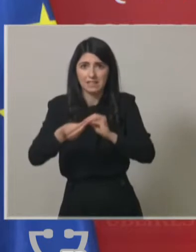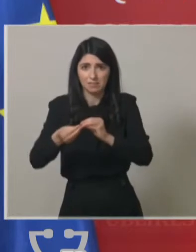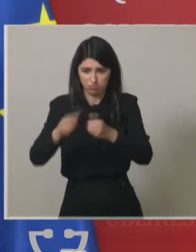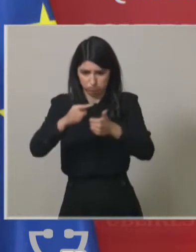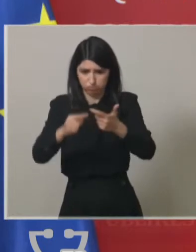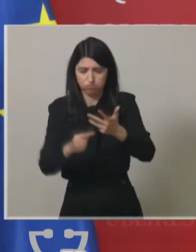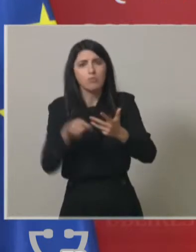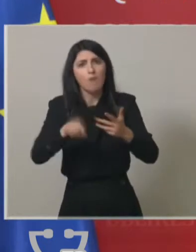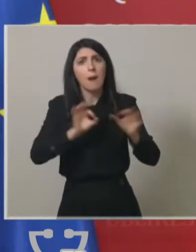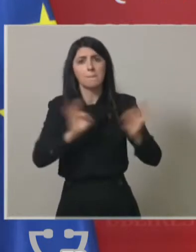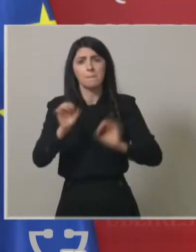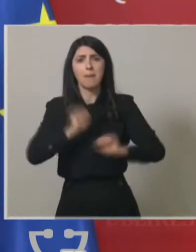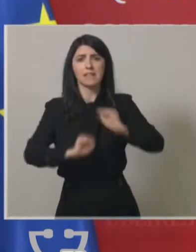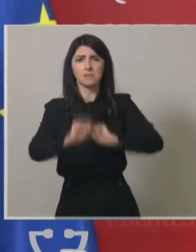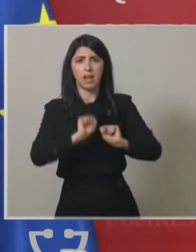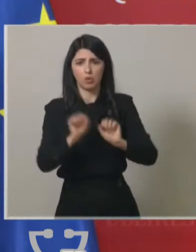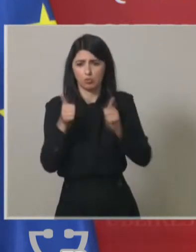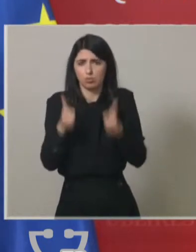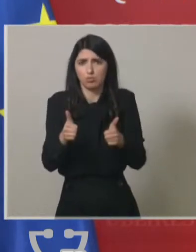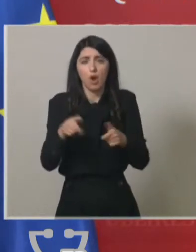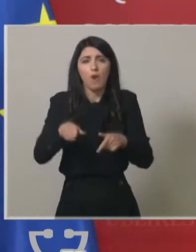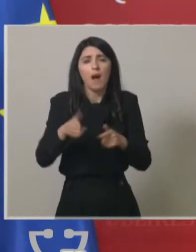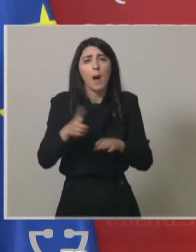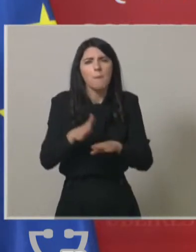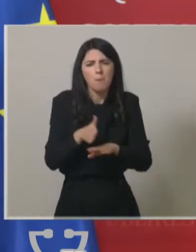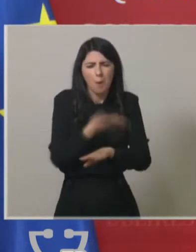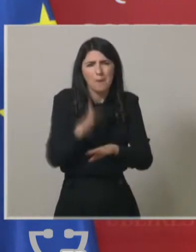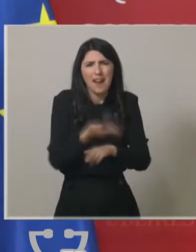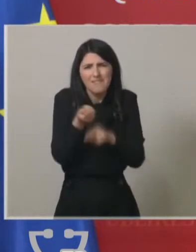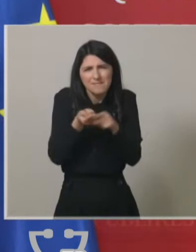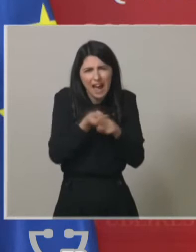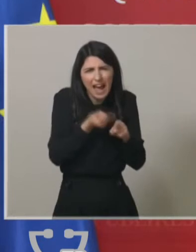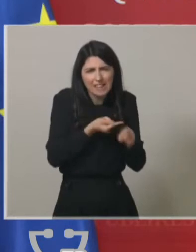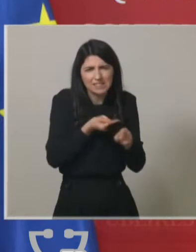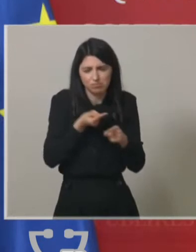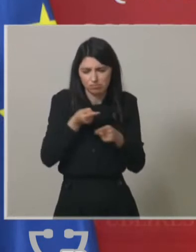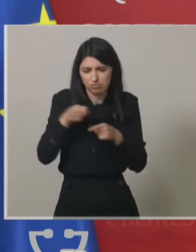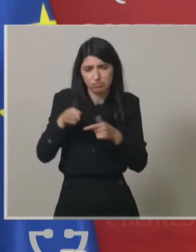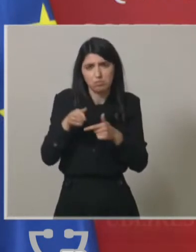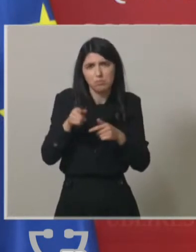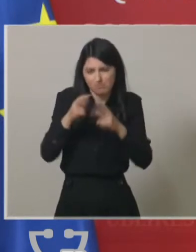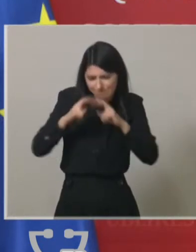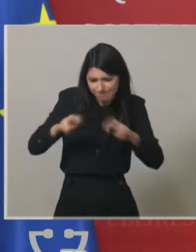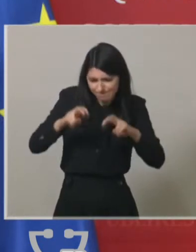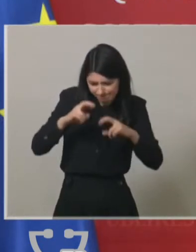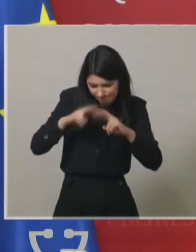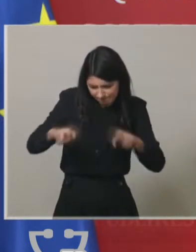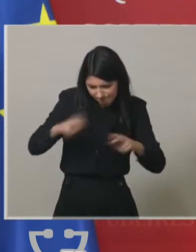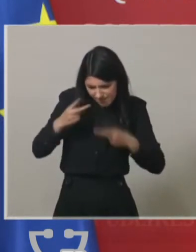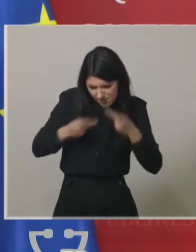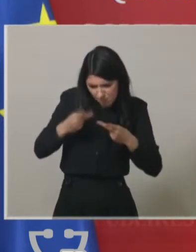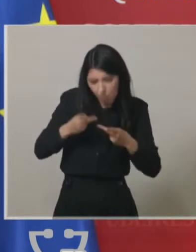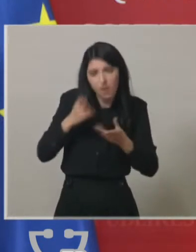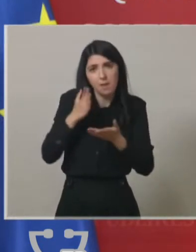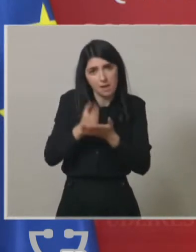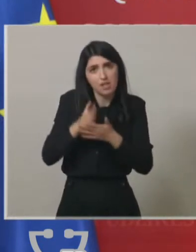безбедни, ги поминале сите потребни фази на вообичаено испитување на лекови и вакцини, тоа